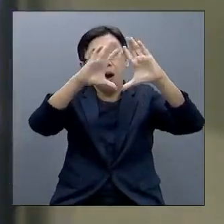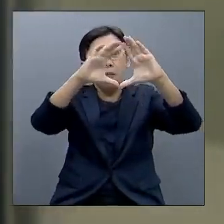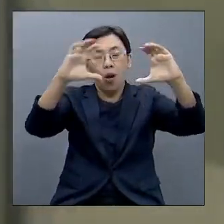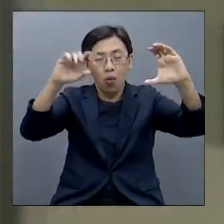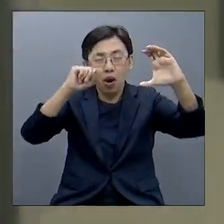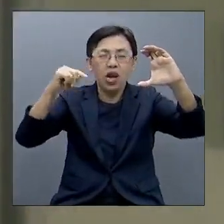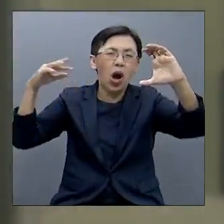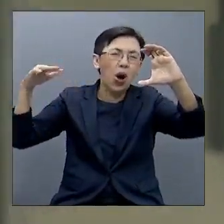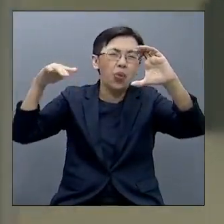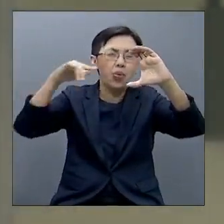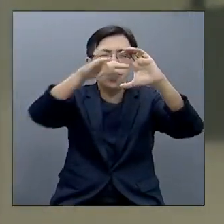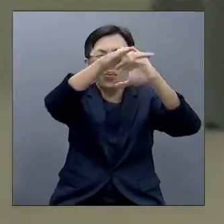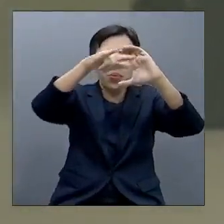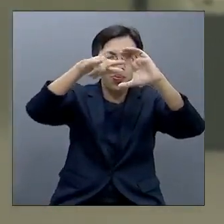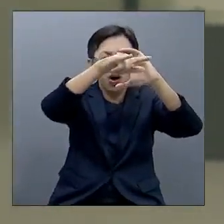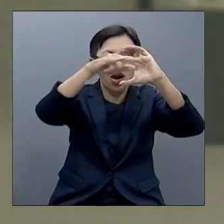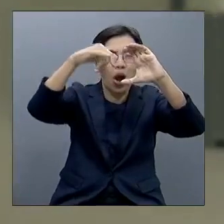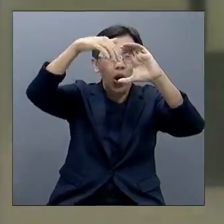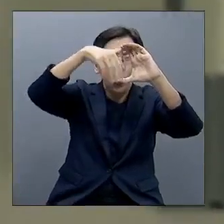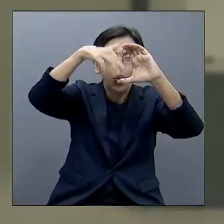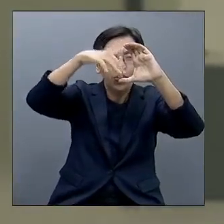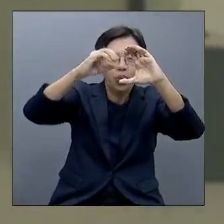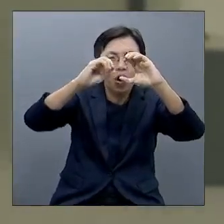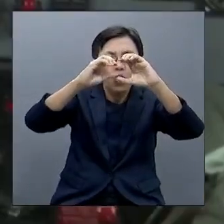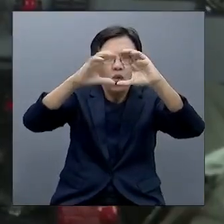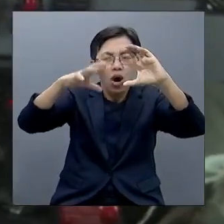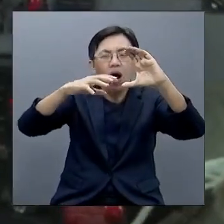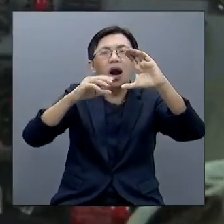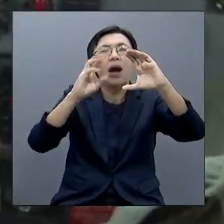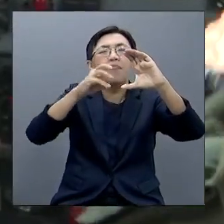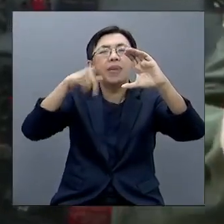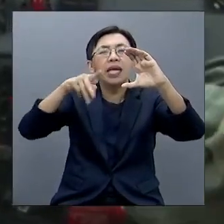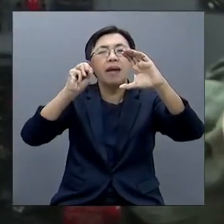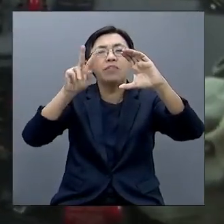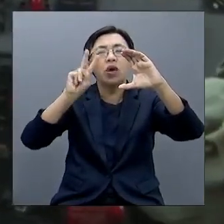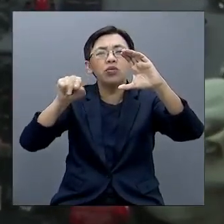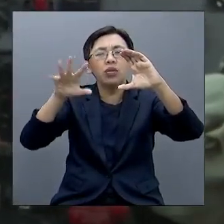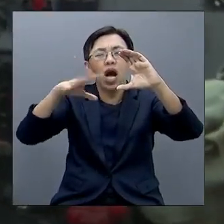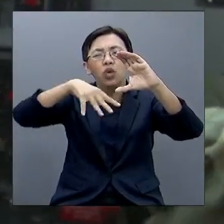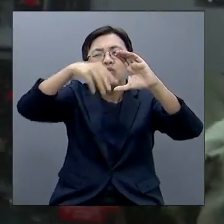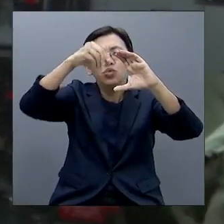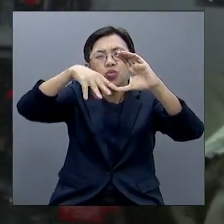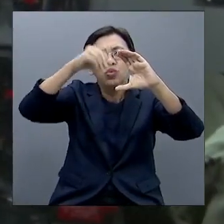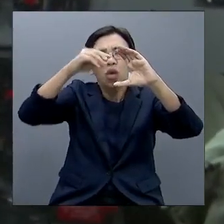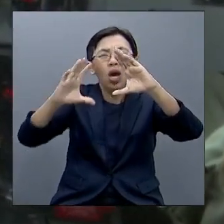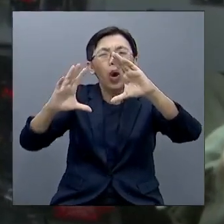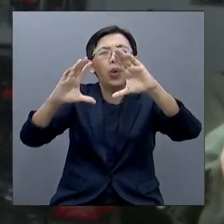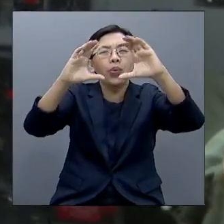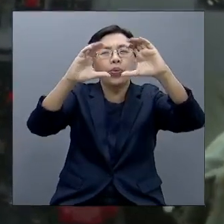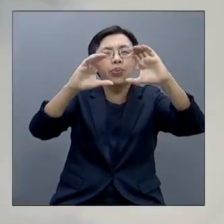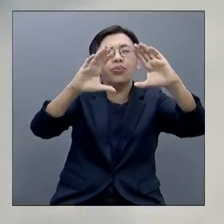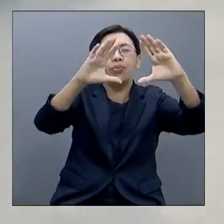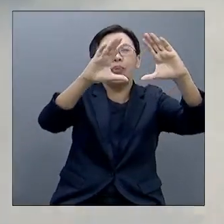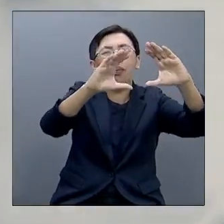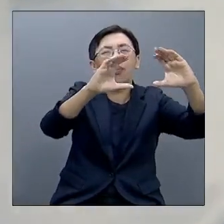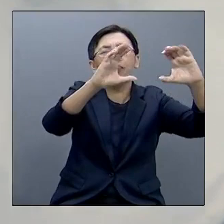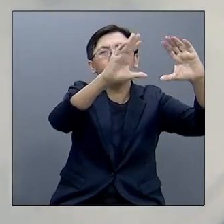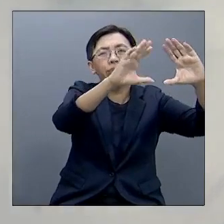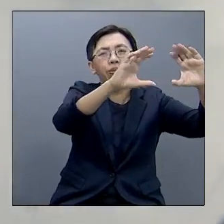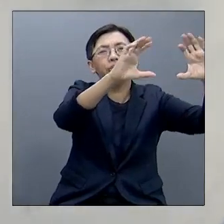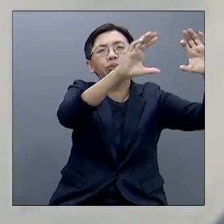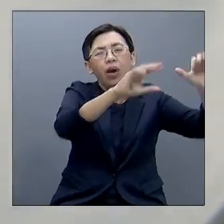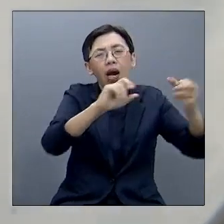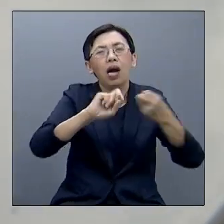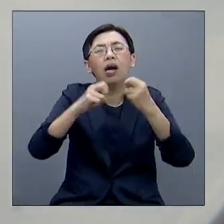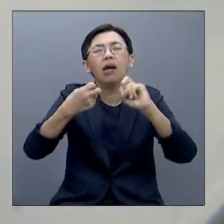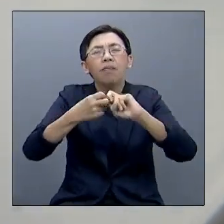เพื่อให้เมฆเจาะชั้นบรรยากาศดูดฝุ่นละออง PM2.5 ให้ลอยออกจากชั้นบรรยากาศบรรเทาวิกฤตฝุ่นควัน